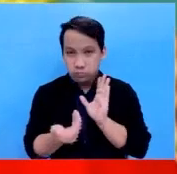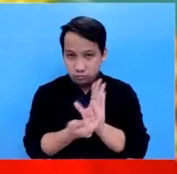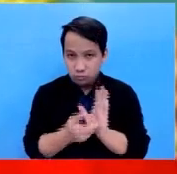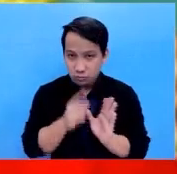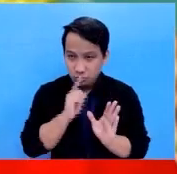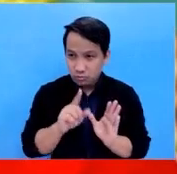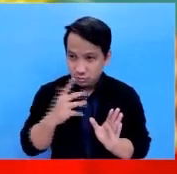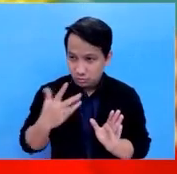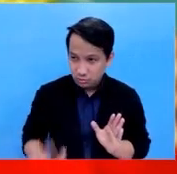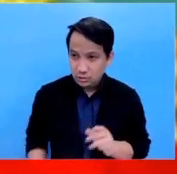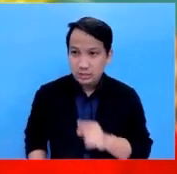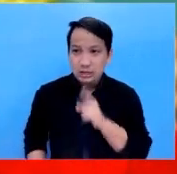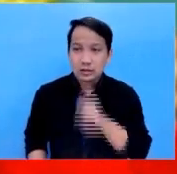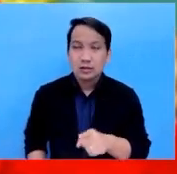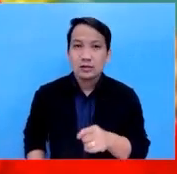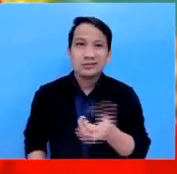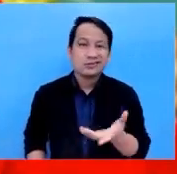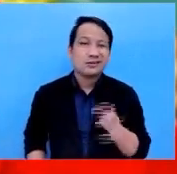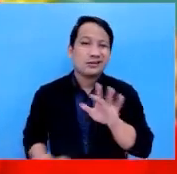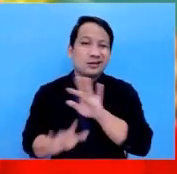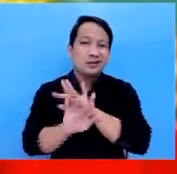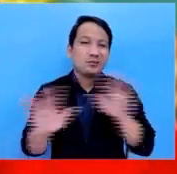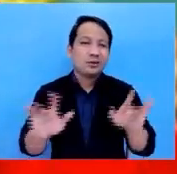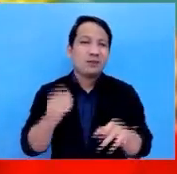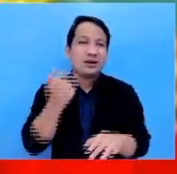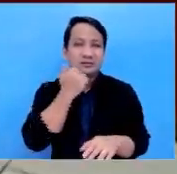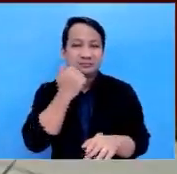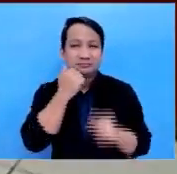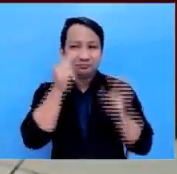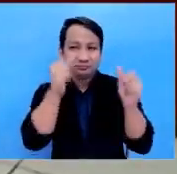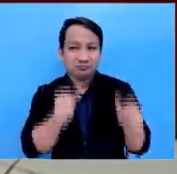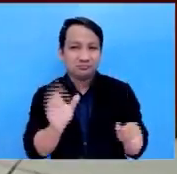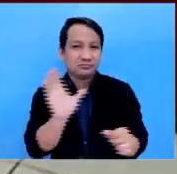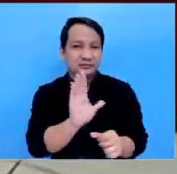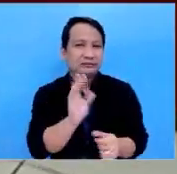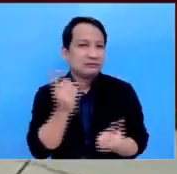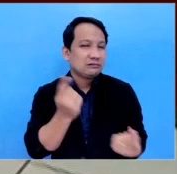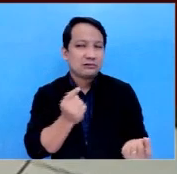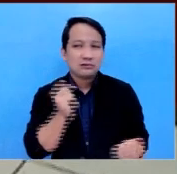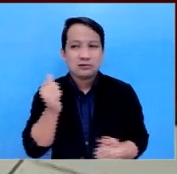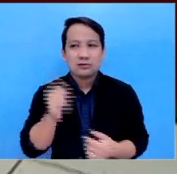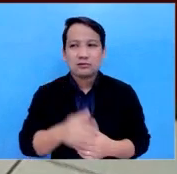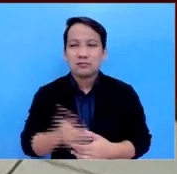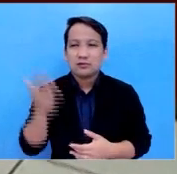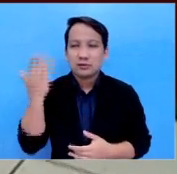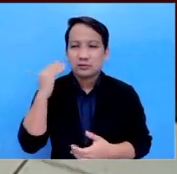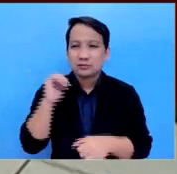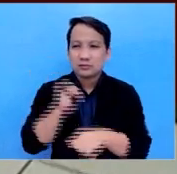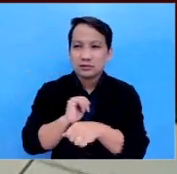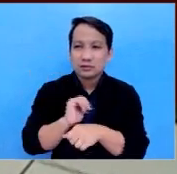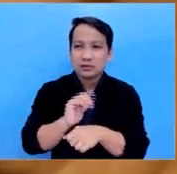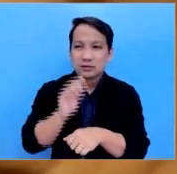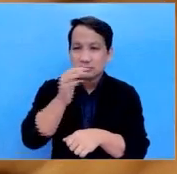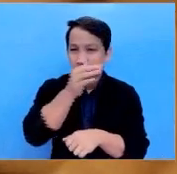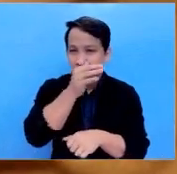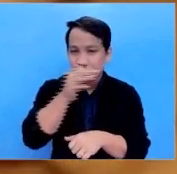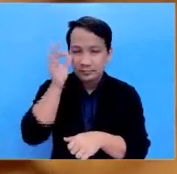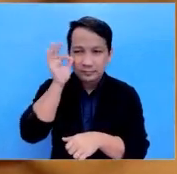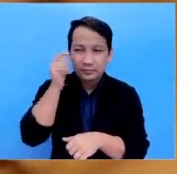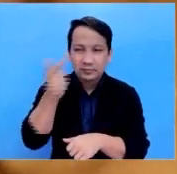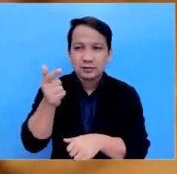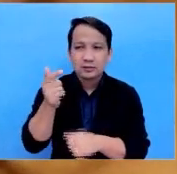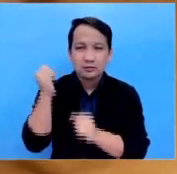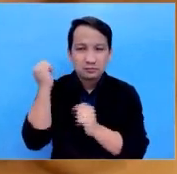hindi yan totoo. Puro black propaganda ang ginagawa nila yan. Ang dati rin katrabaho ni Maylene na si Flor Garcia,